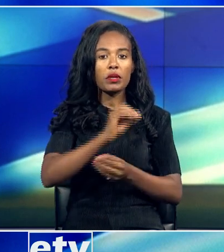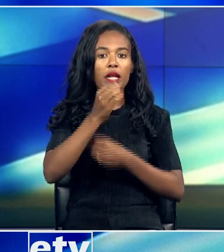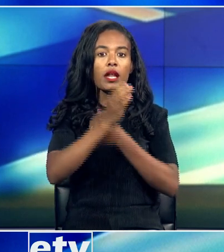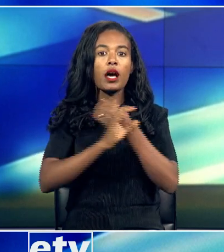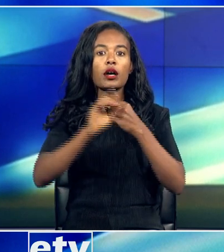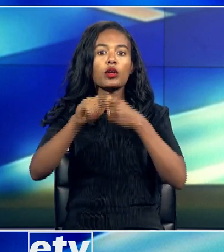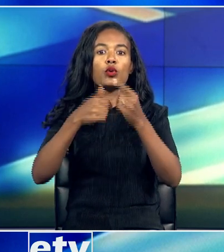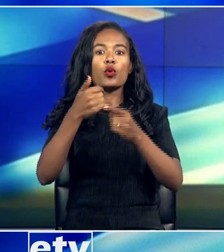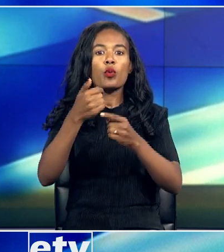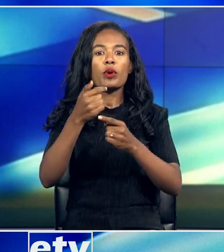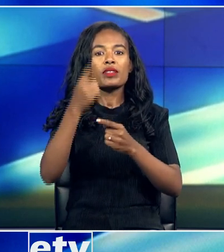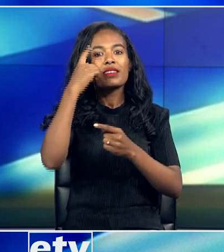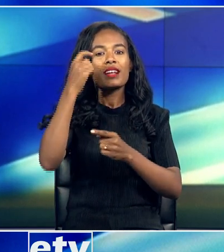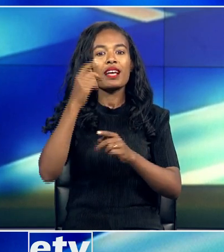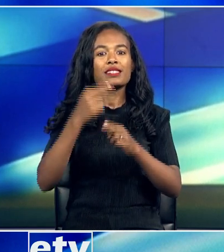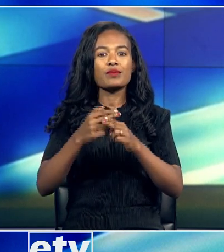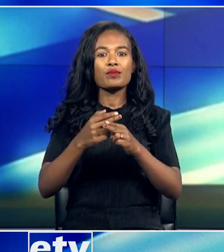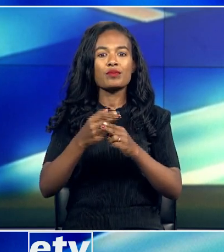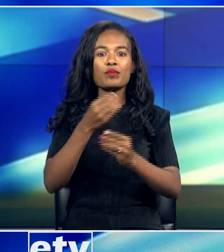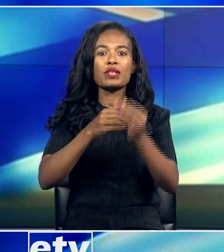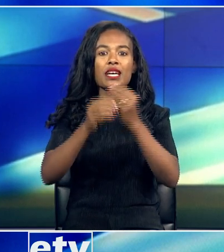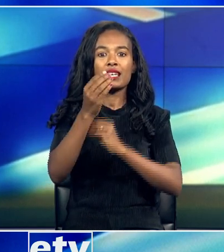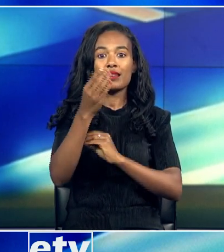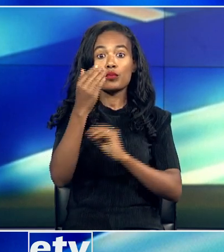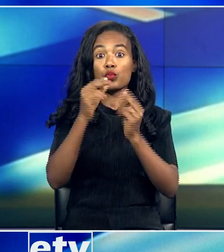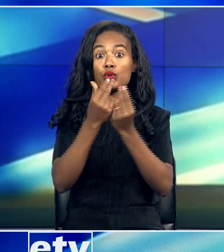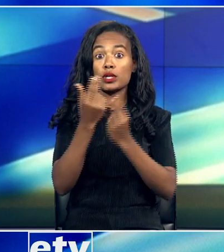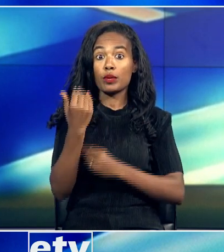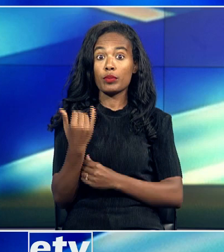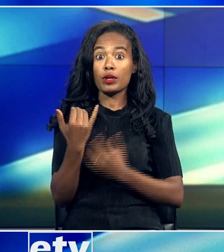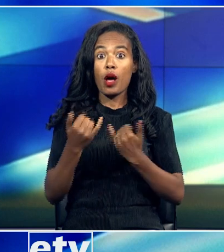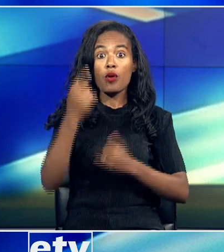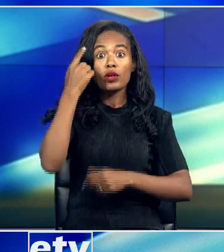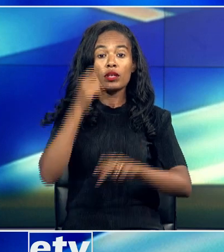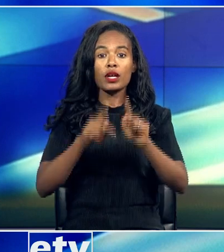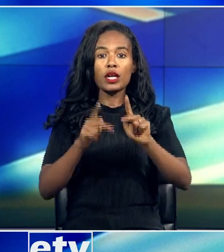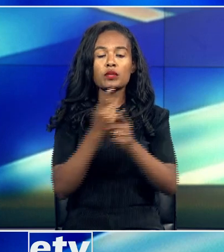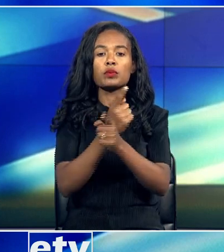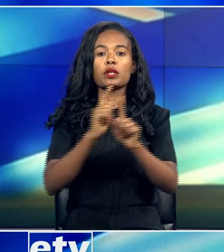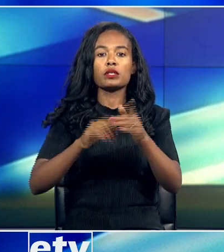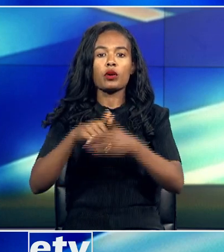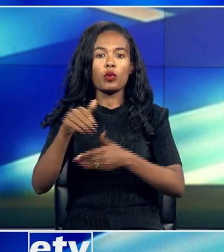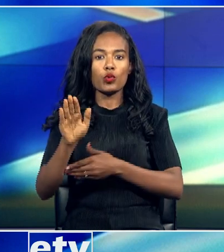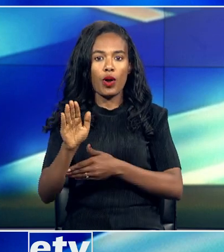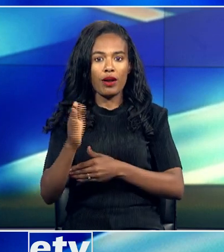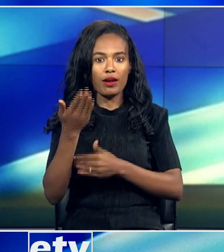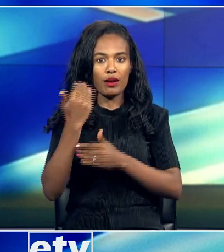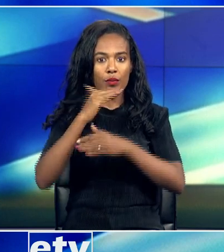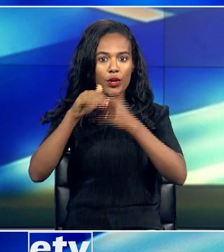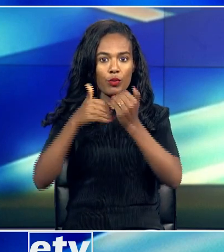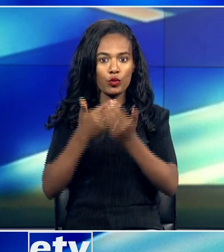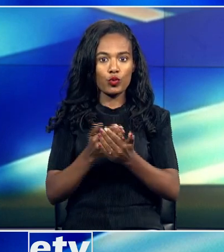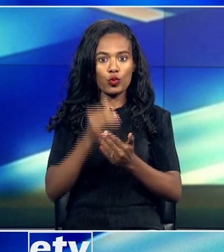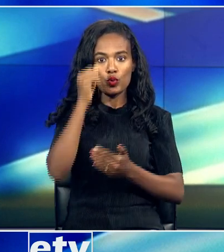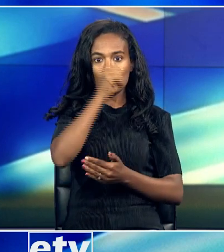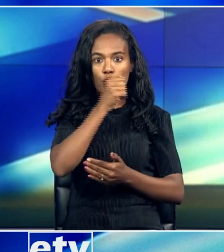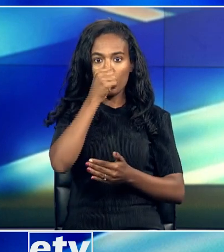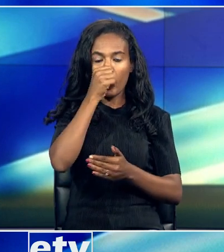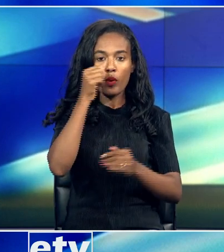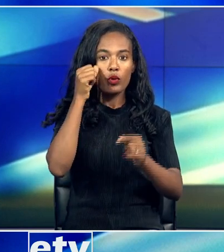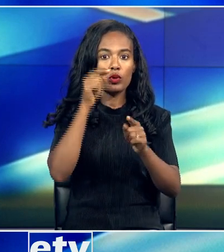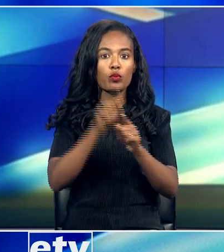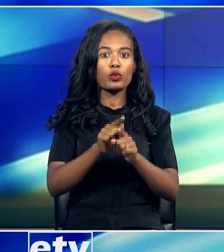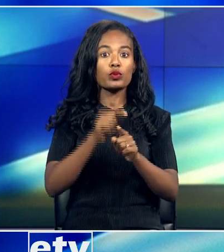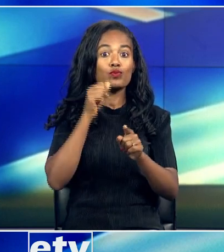በትግራይ ስም የሚነግድ አይነት ቡድን ነበር። አሁን የትግራይ ህዝብ ነጻ ወጥቷል ከነበረበት ነገር ሁሉ። ኢትዮጵያዊም ወንድሞቻችን